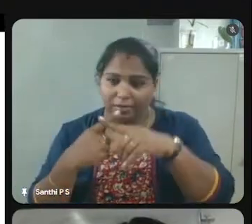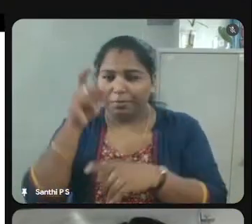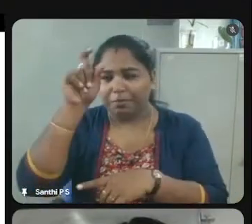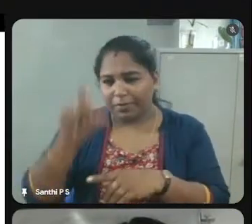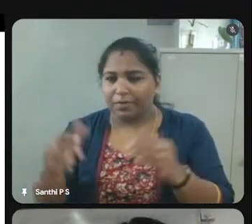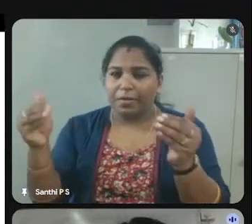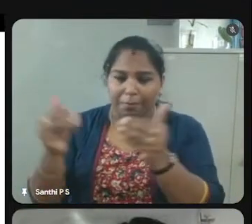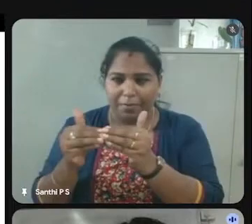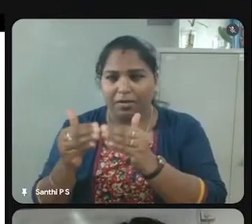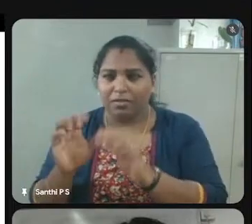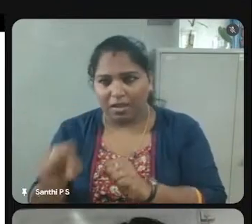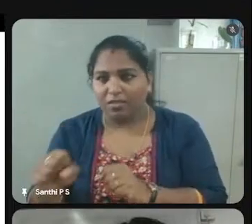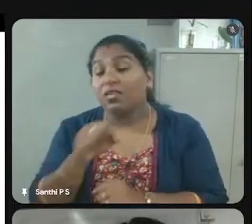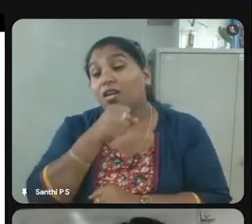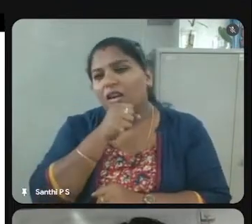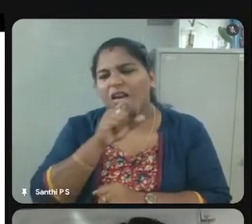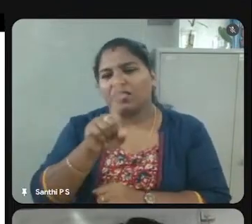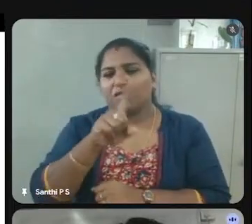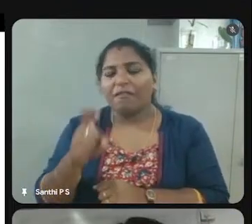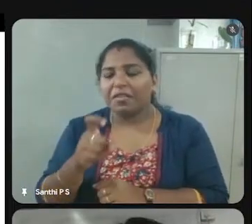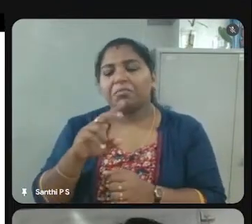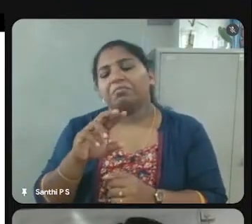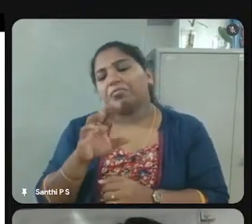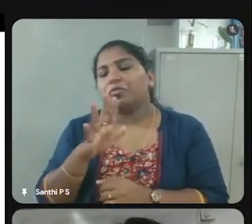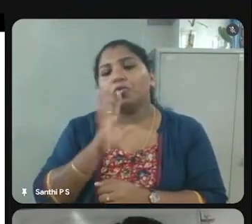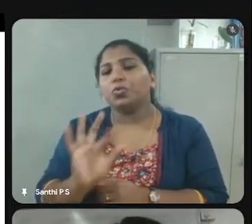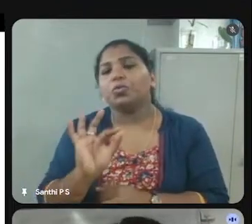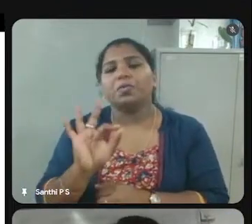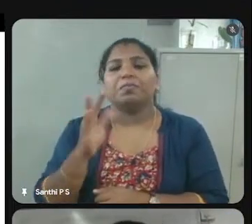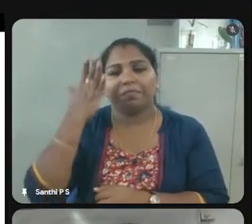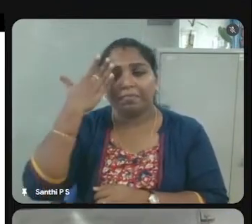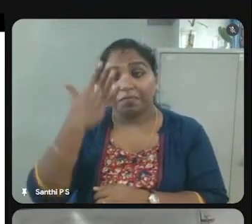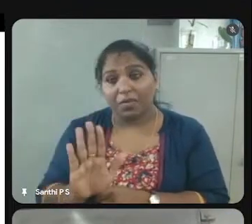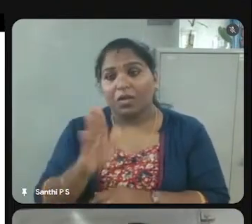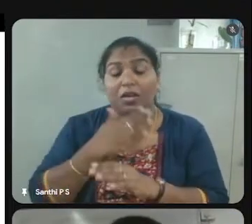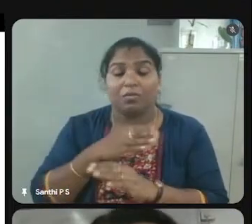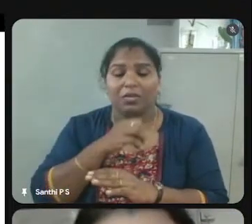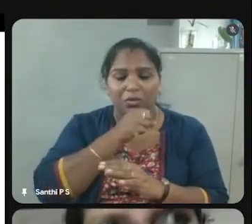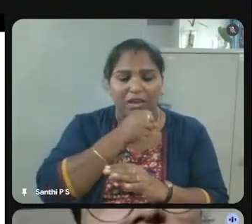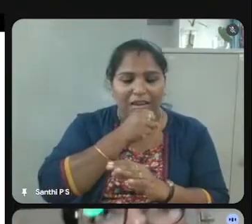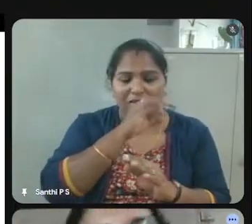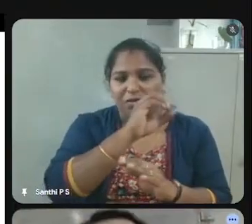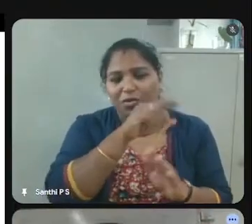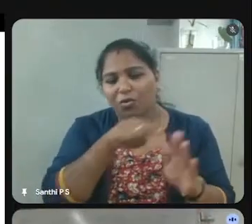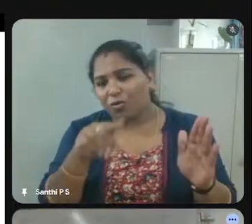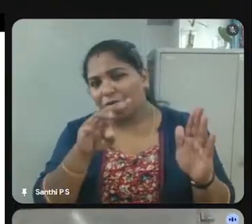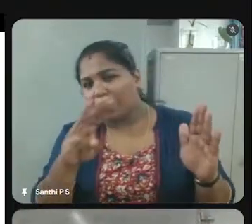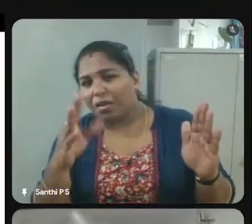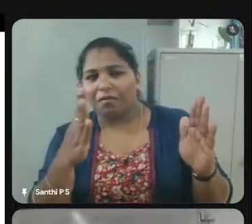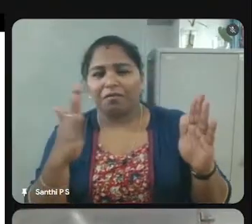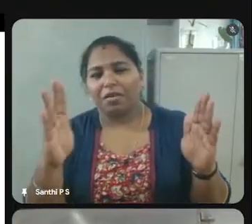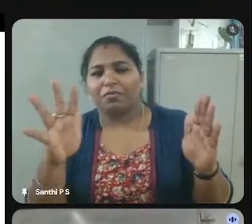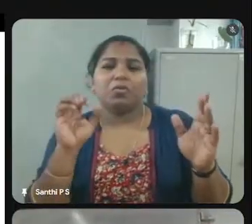ഒരു ഘടകം തന്നെയാണ്. നമ്മൾ എത്രയും വേഗത്തിൽ എത്രയും ചെറിയ പ്രായത്തിൽ കൊണ്ടുവരുമ്പോഴാണ് മാക്സിമം ഇമ്പ്രൂവ്മെന്റ്സ് ഉണ്ടാകുക. പ്രായം കൂടും